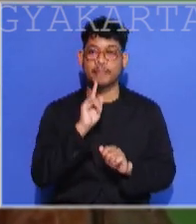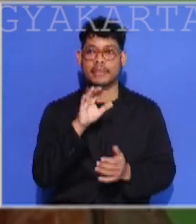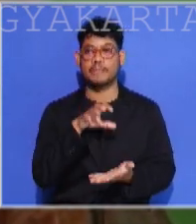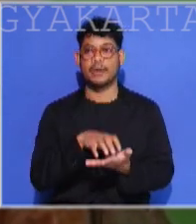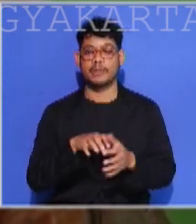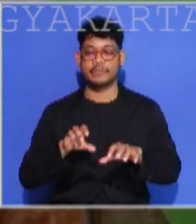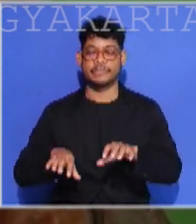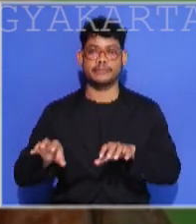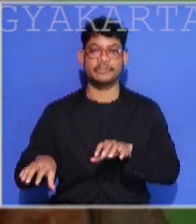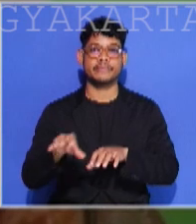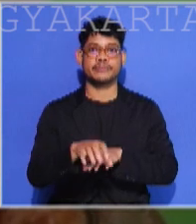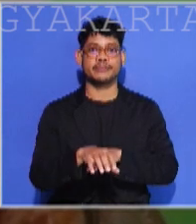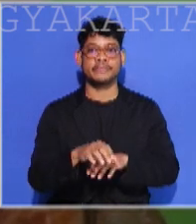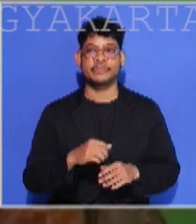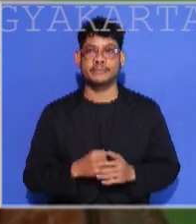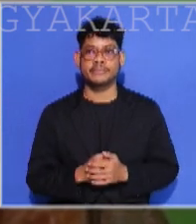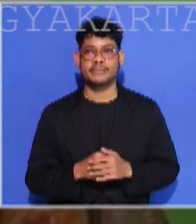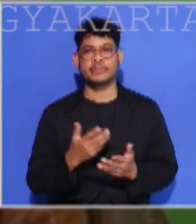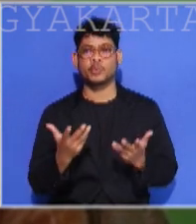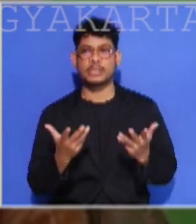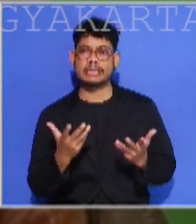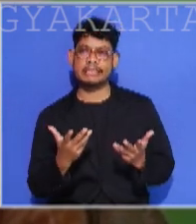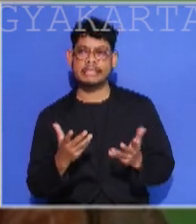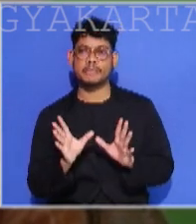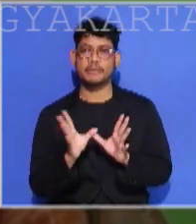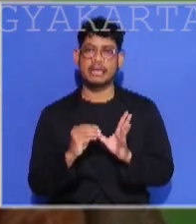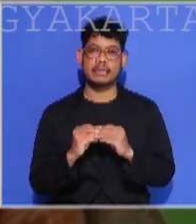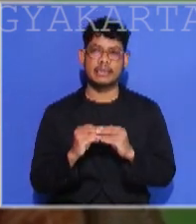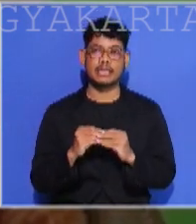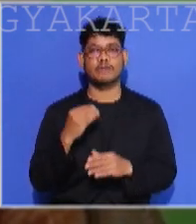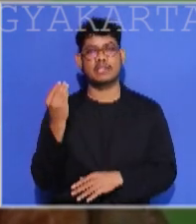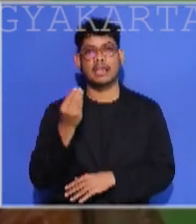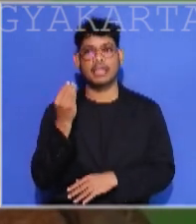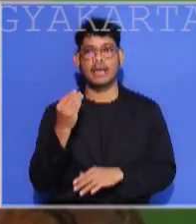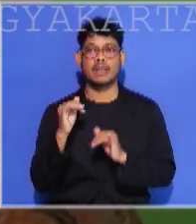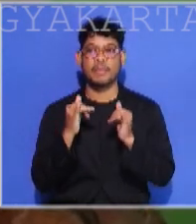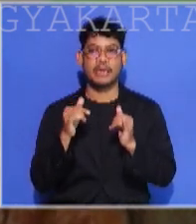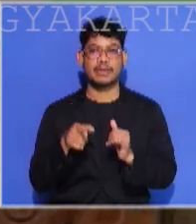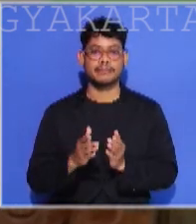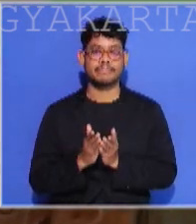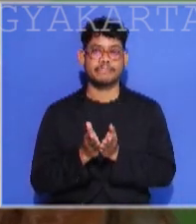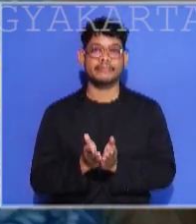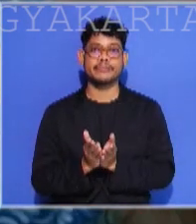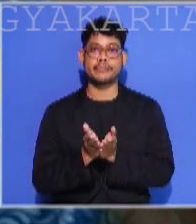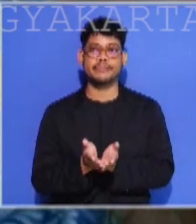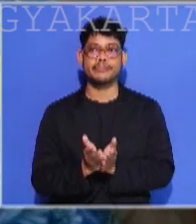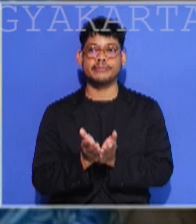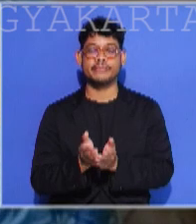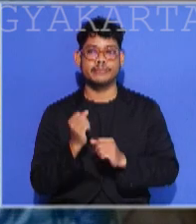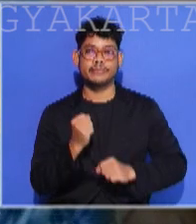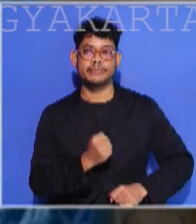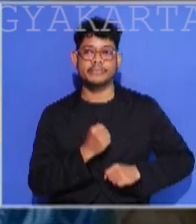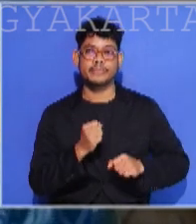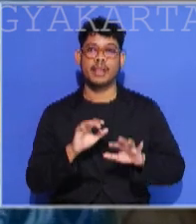buat ee paket-paket wisata tentang permainan Kano dan EE wisata lainnya ee